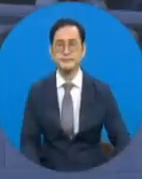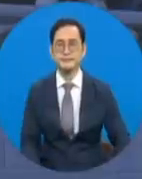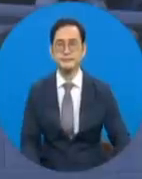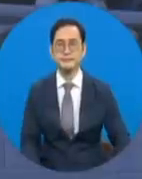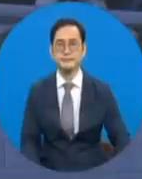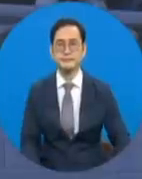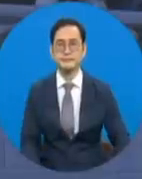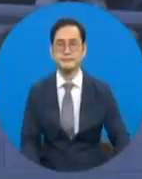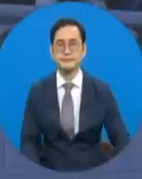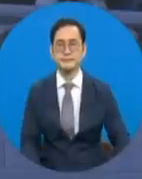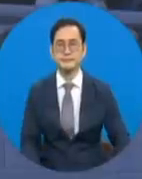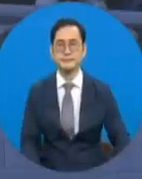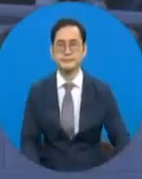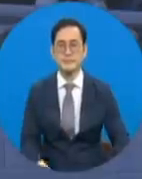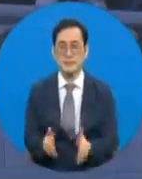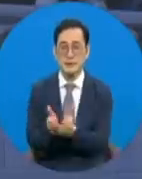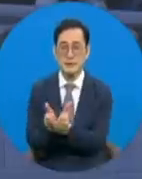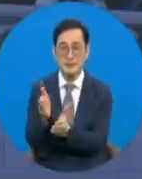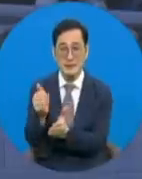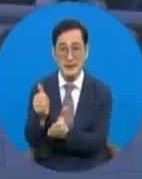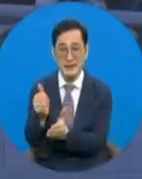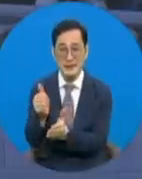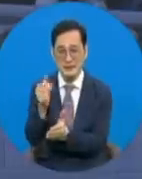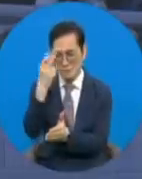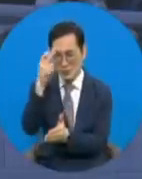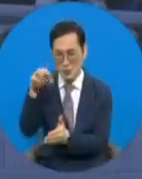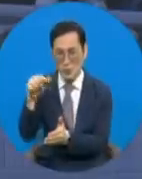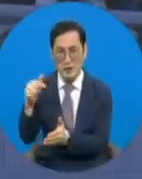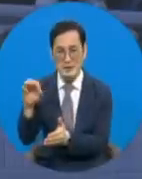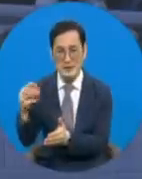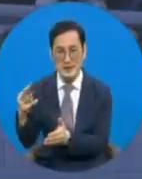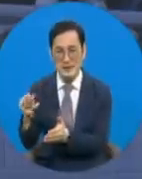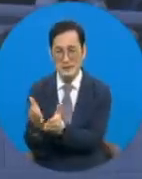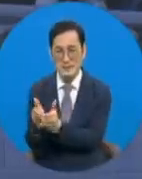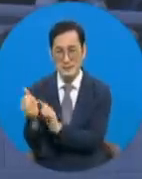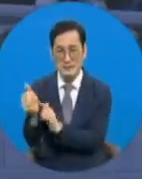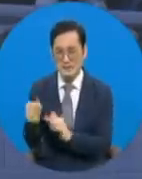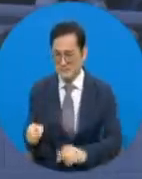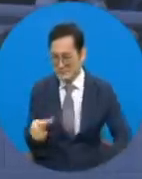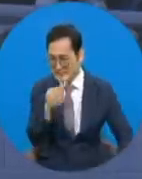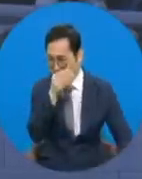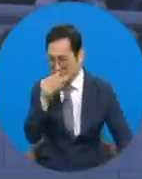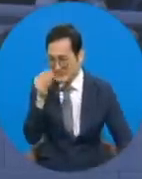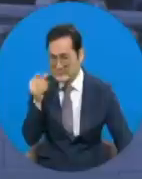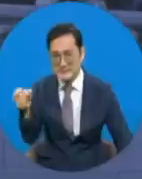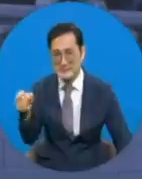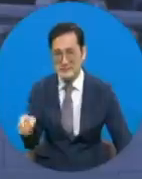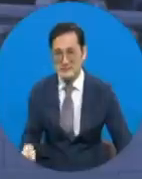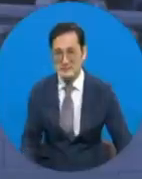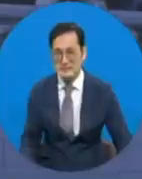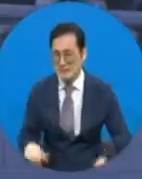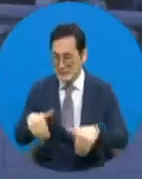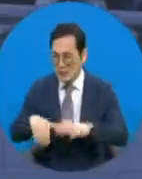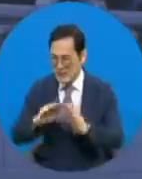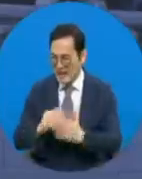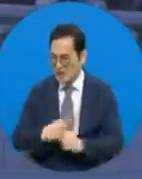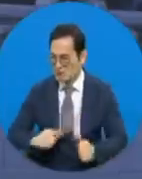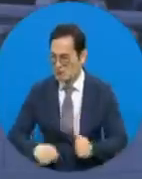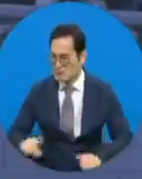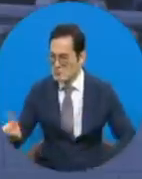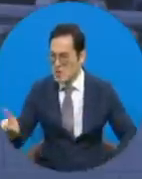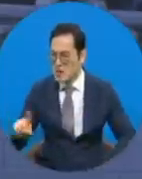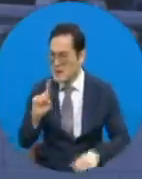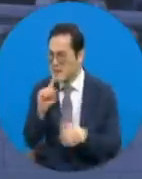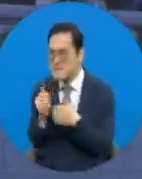전 천안 한 함장을 향해서 무슨 낯짝 이런 막말성 실언을